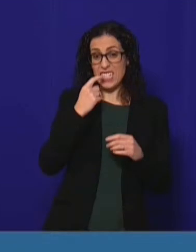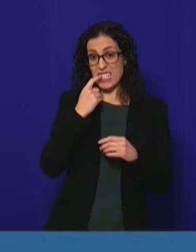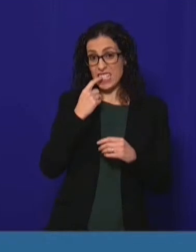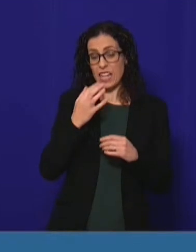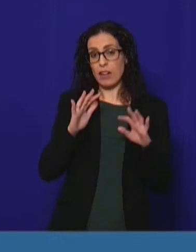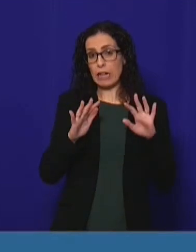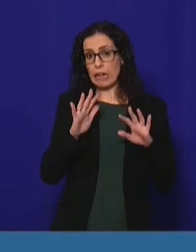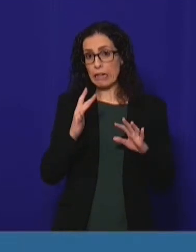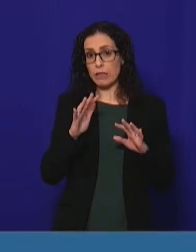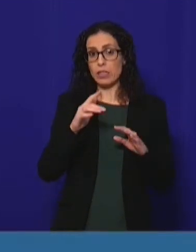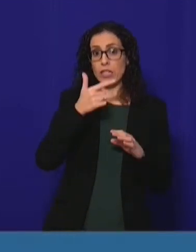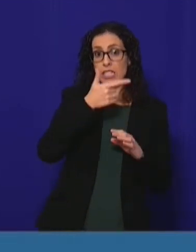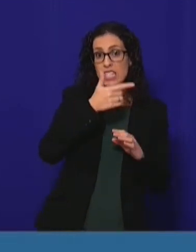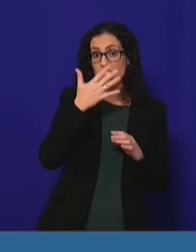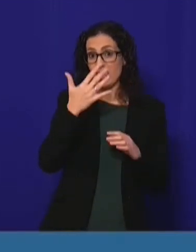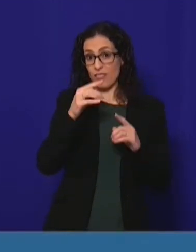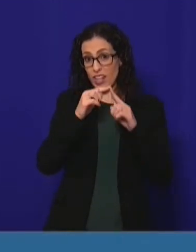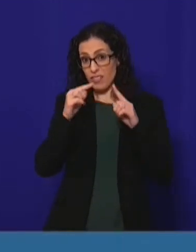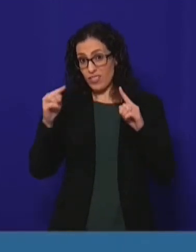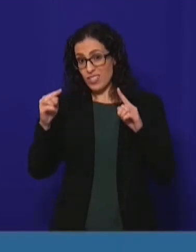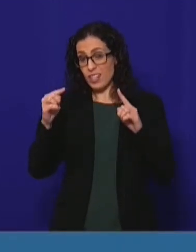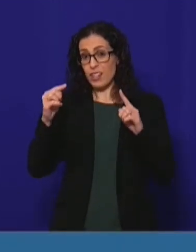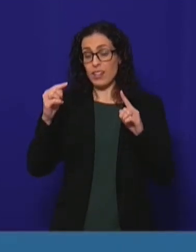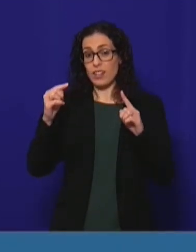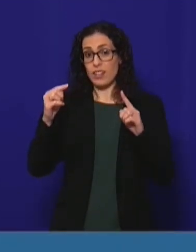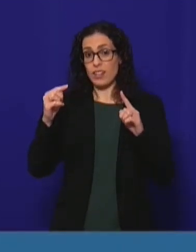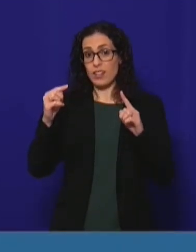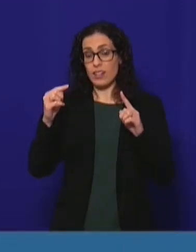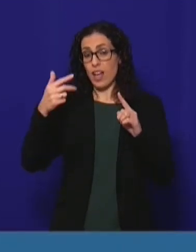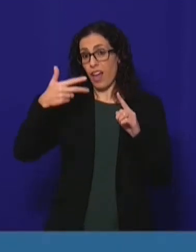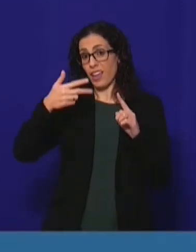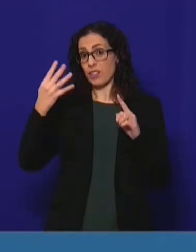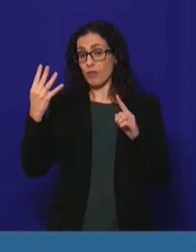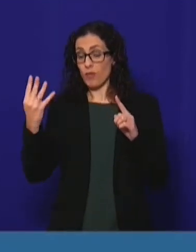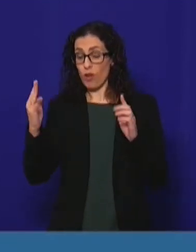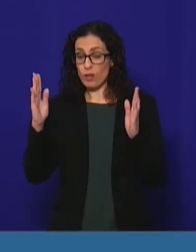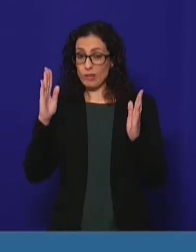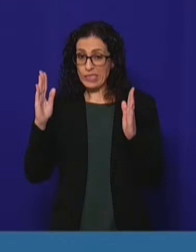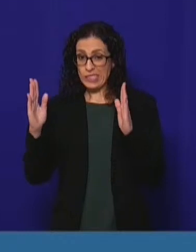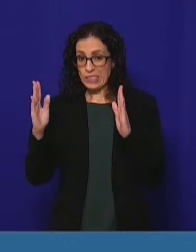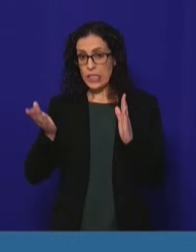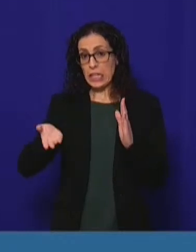bejn 75 u 84 sena.